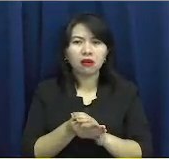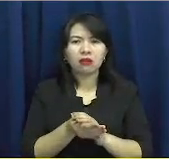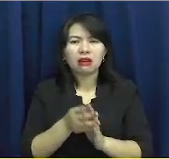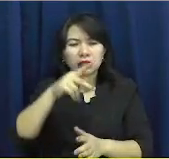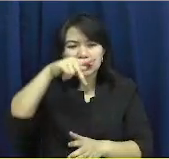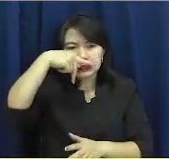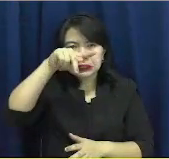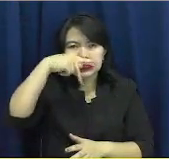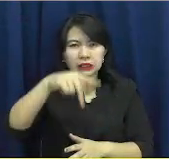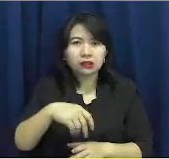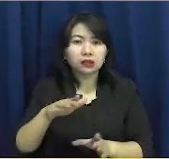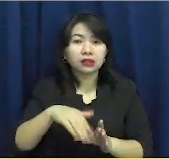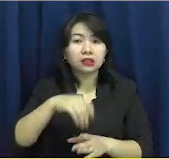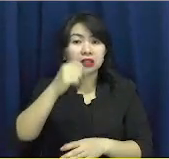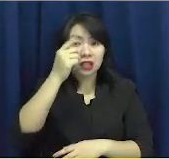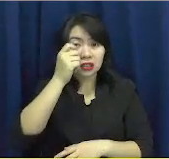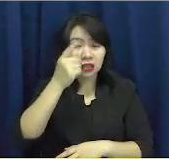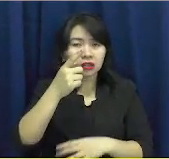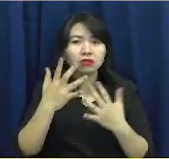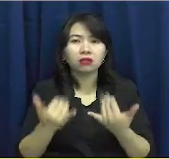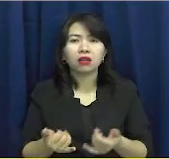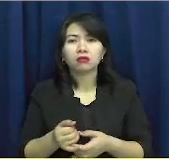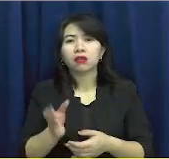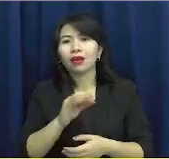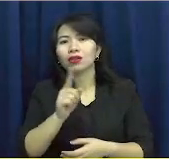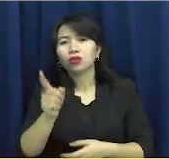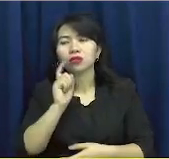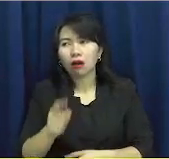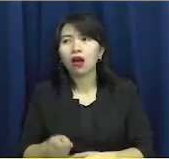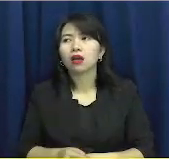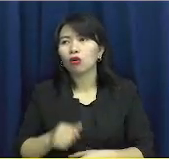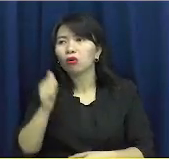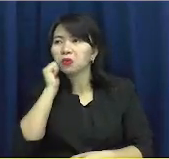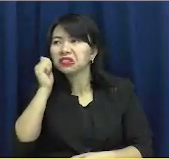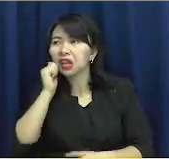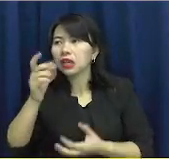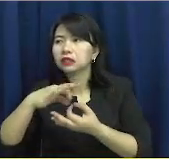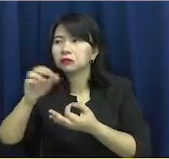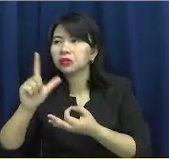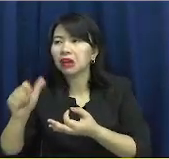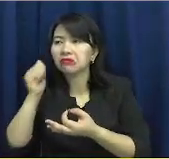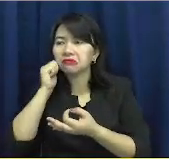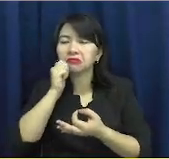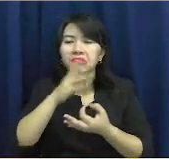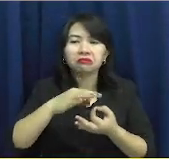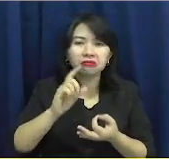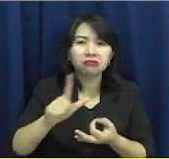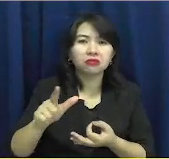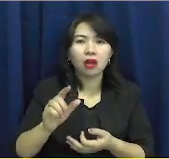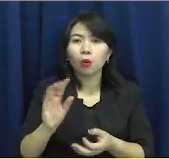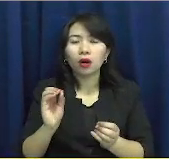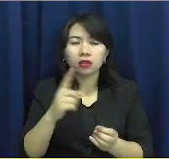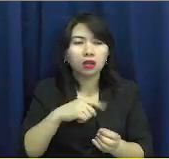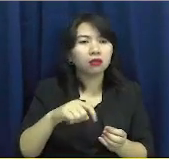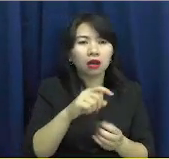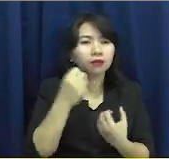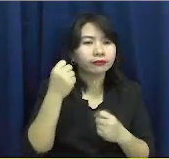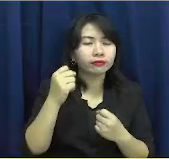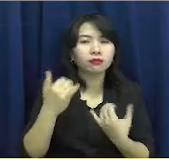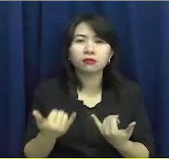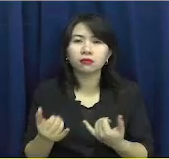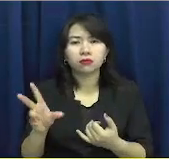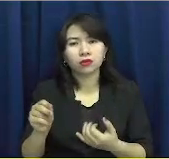kailangan lumago tayo spiritual, puro na lang spiritual, puro na lang spiritual, wala na nga tayo ganito, ganyan. Katulad na for example, yung